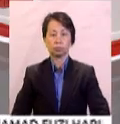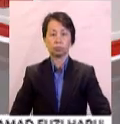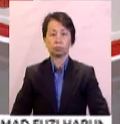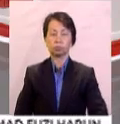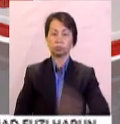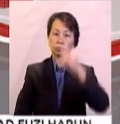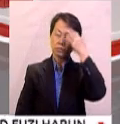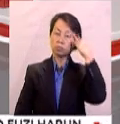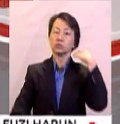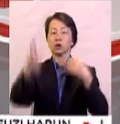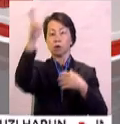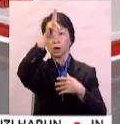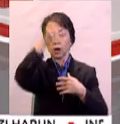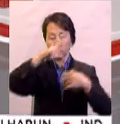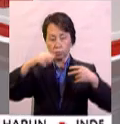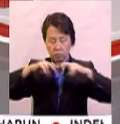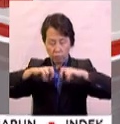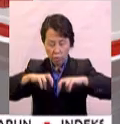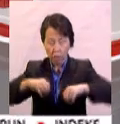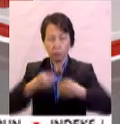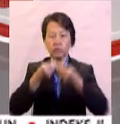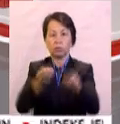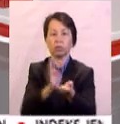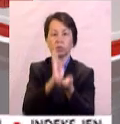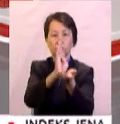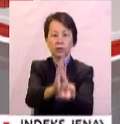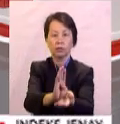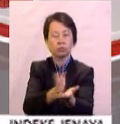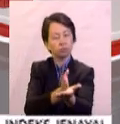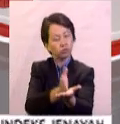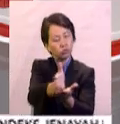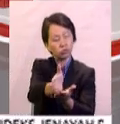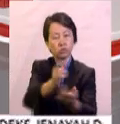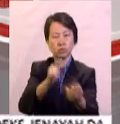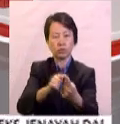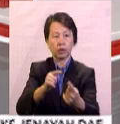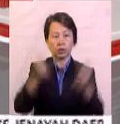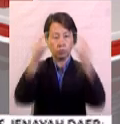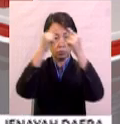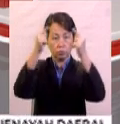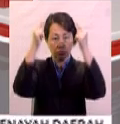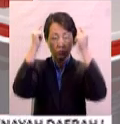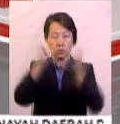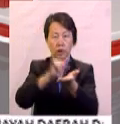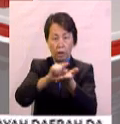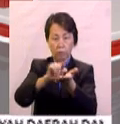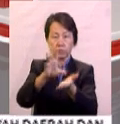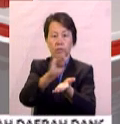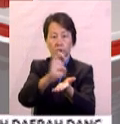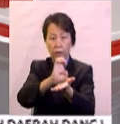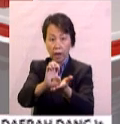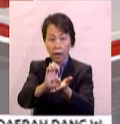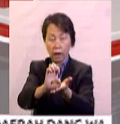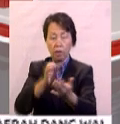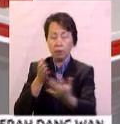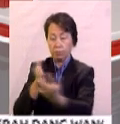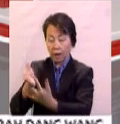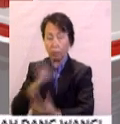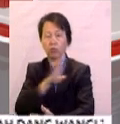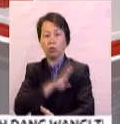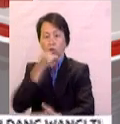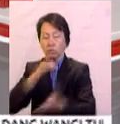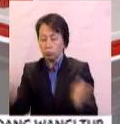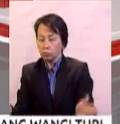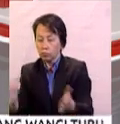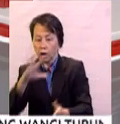Sementara itu, kerajaan sedang mengkaji cadangan pemberian subsidi tidak langsung kepada graduan dalam bentuk gaji dan allowan melalui majikan mereka bagi